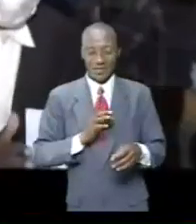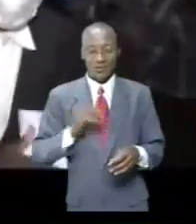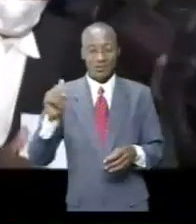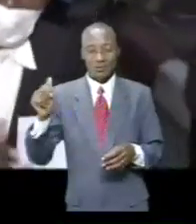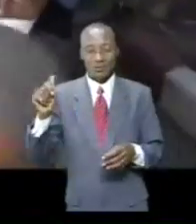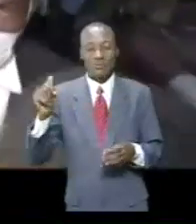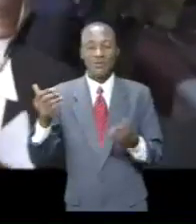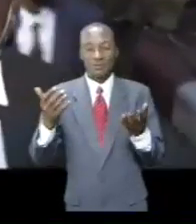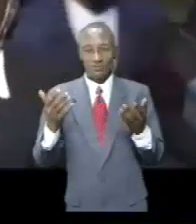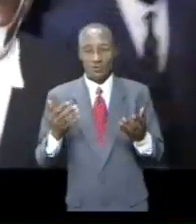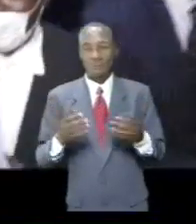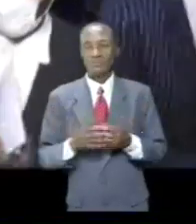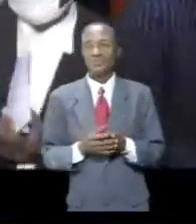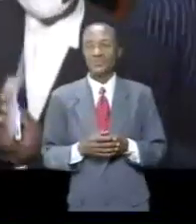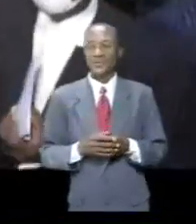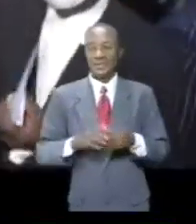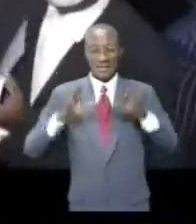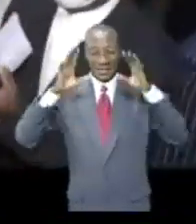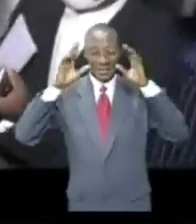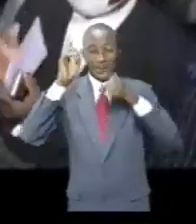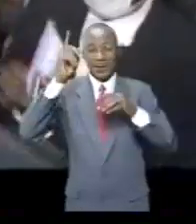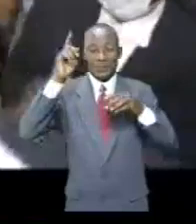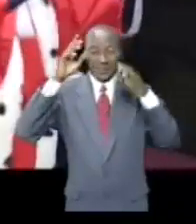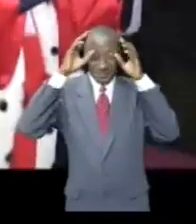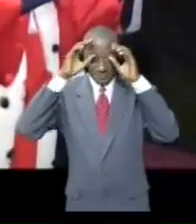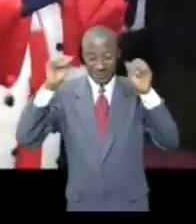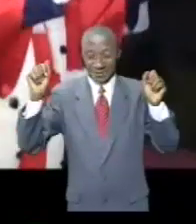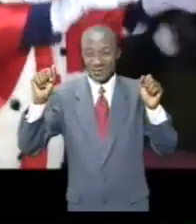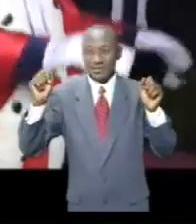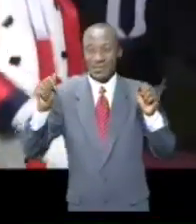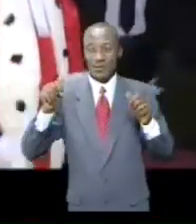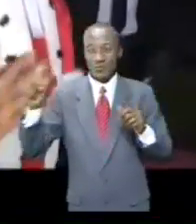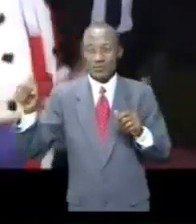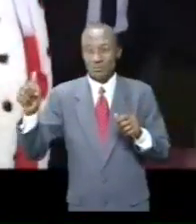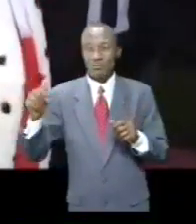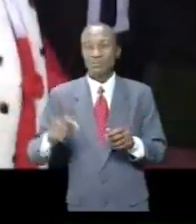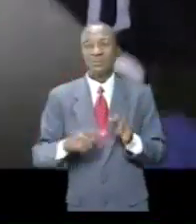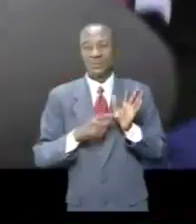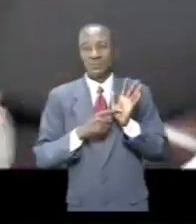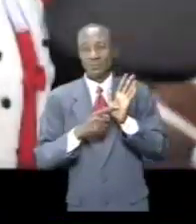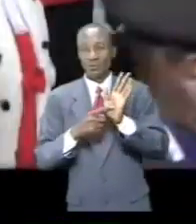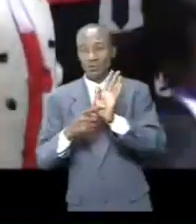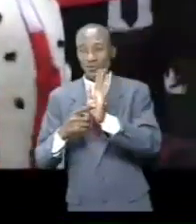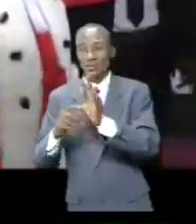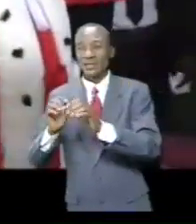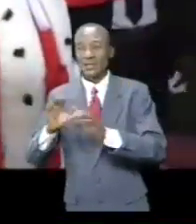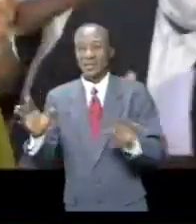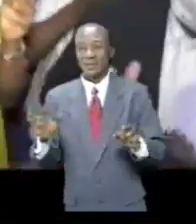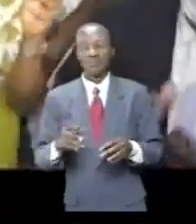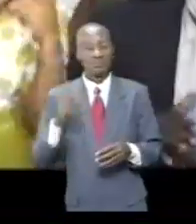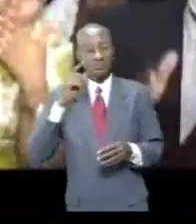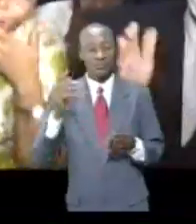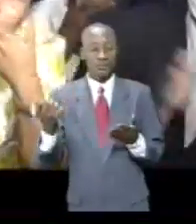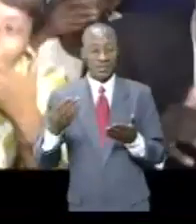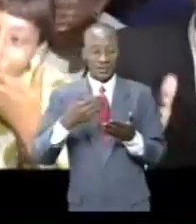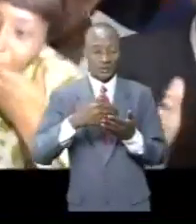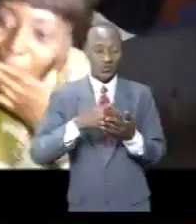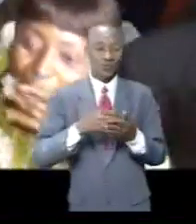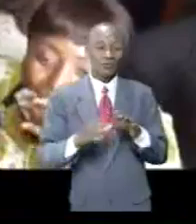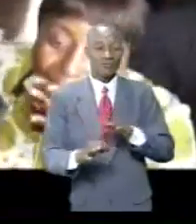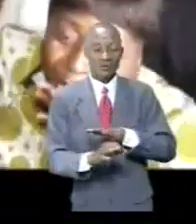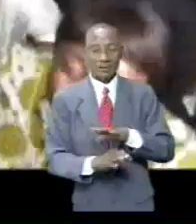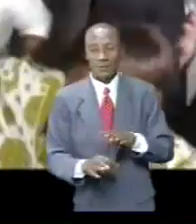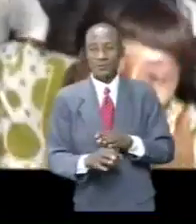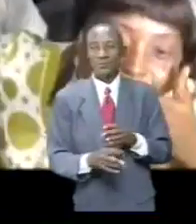Le premier président de cette Cour annonce déjà les couleurs et opte pour le retour aux fondamentaux. Bientôt il y aura une